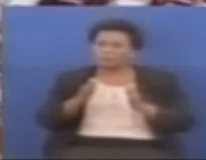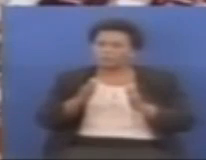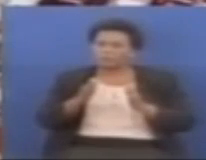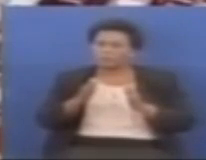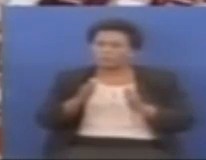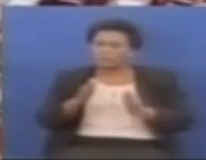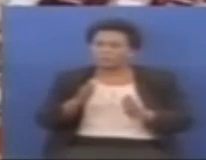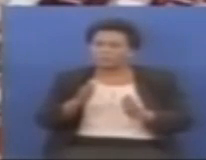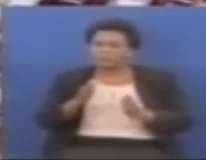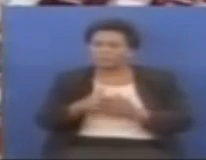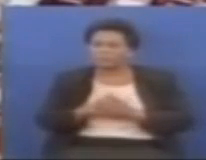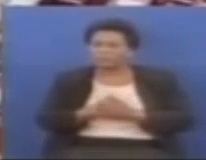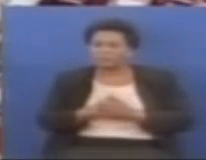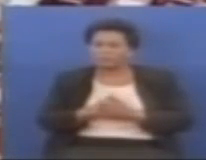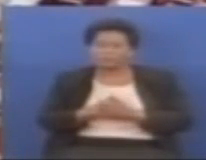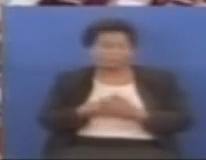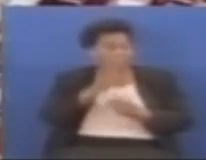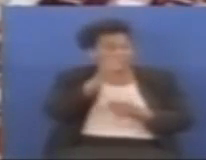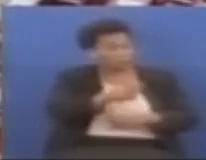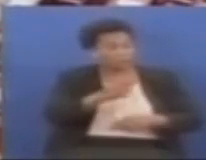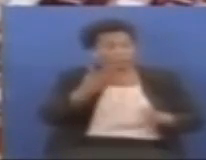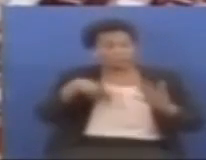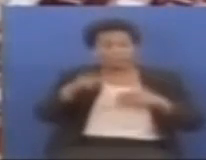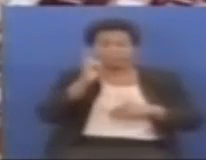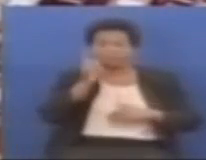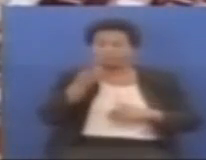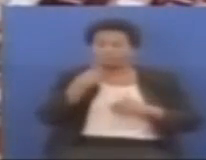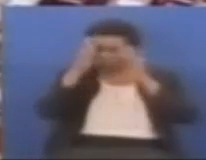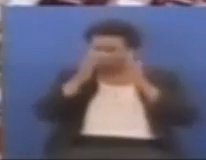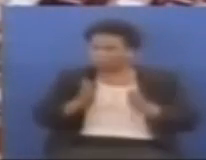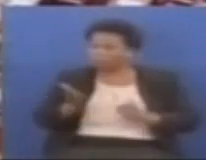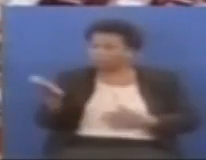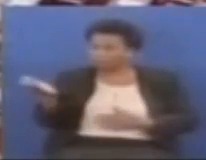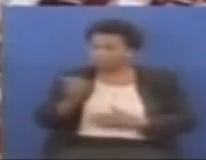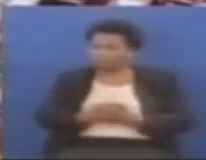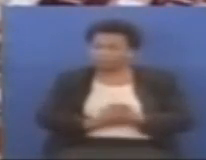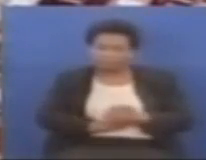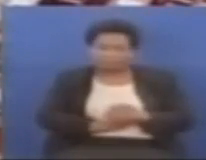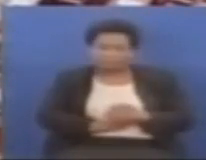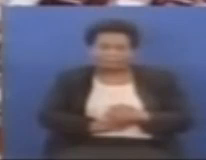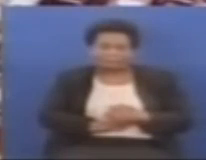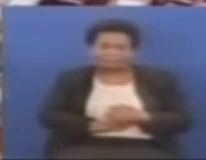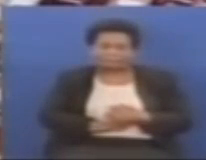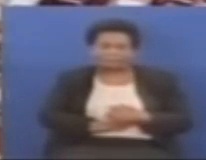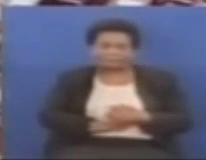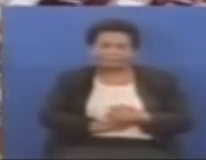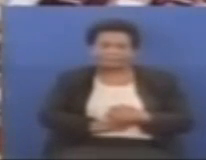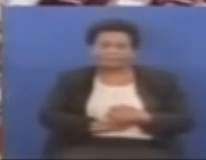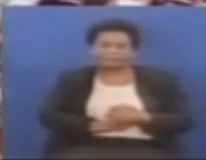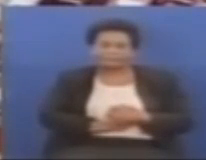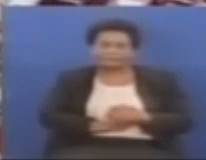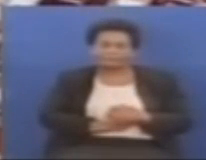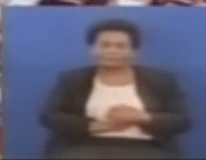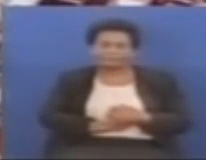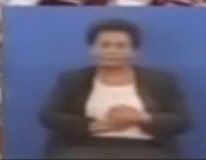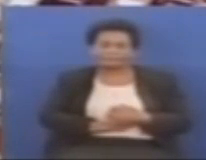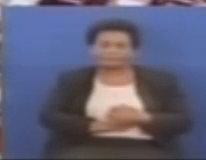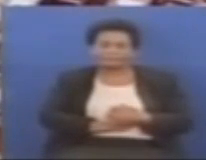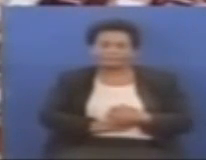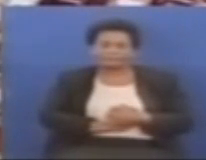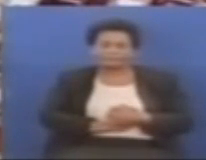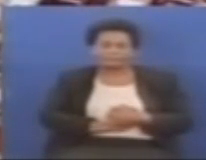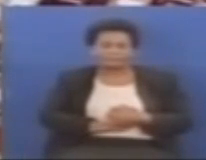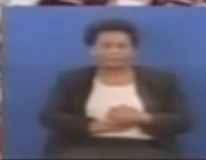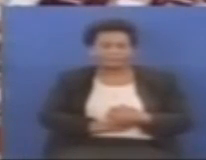Mheshimiwa Spika, ninapenda kujibu swali la nyongeza la Mheshimiwa Mbunge Sokombi kama ifuatavyo. Ni